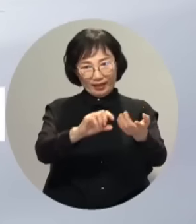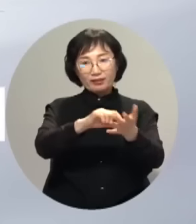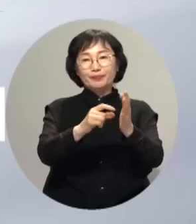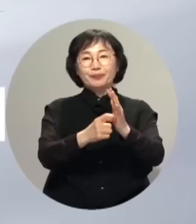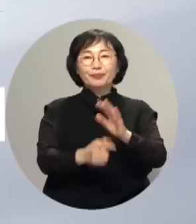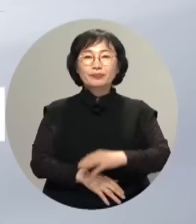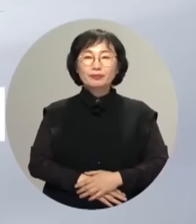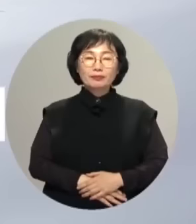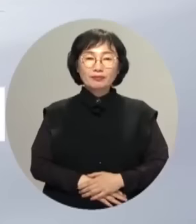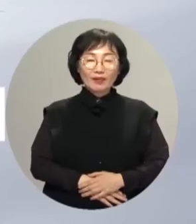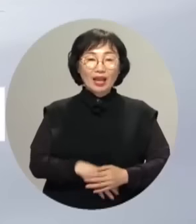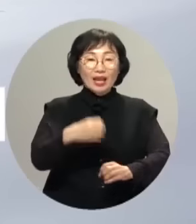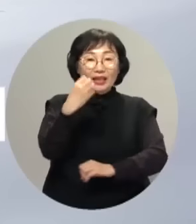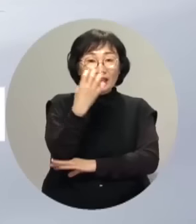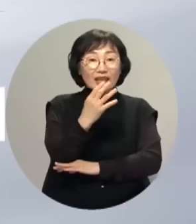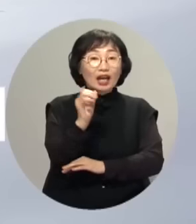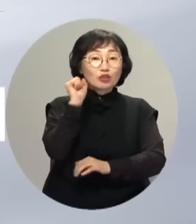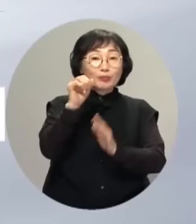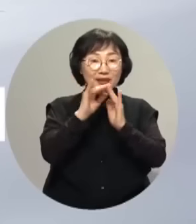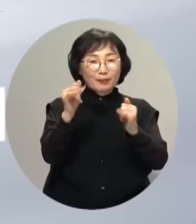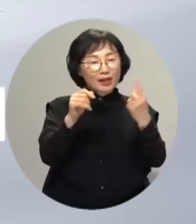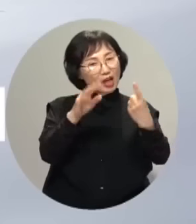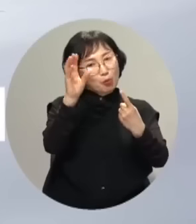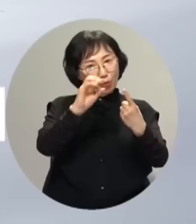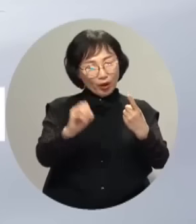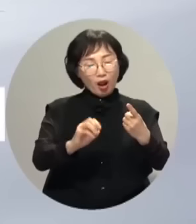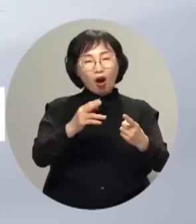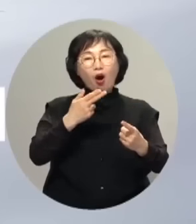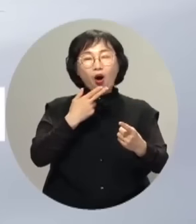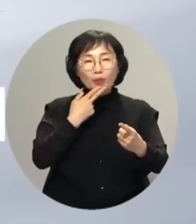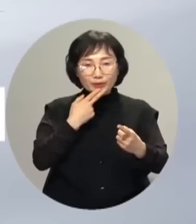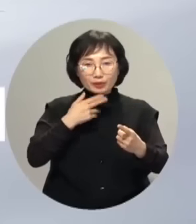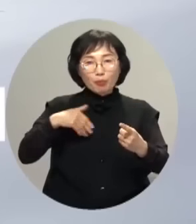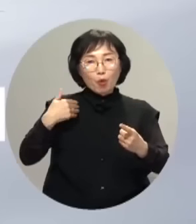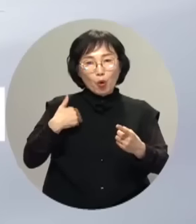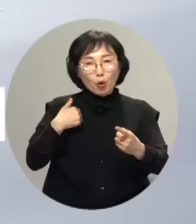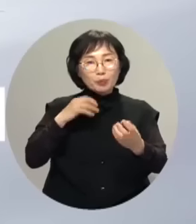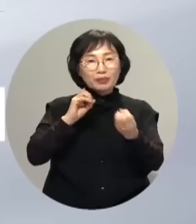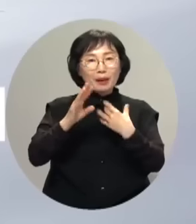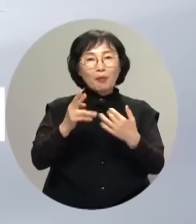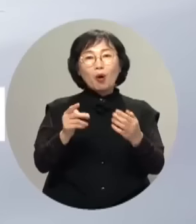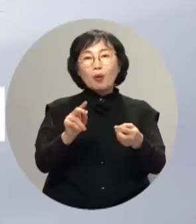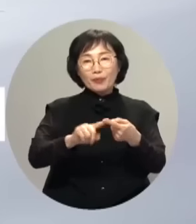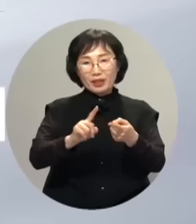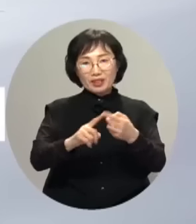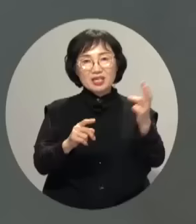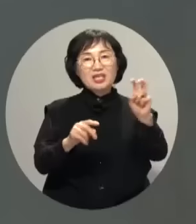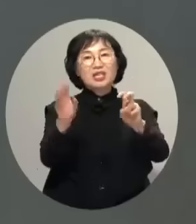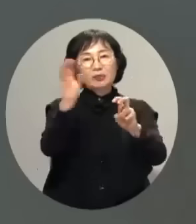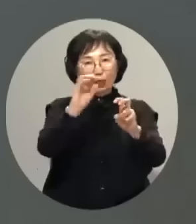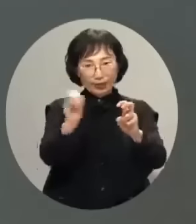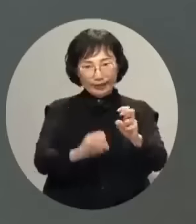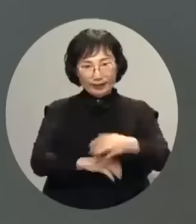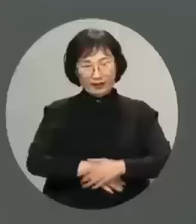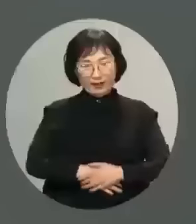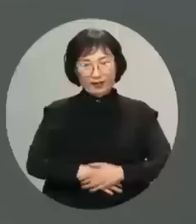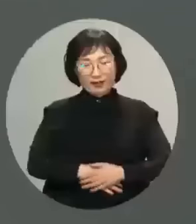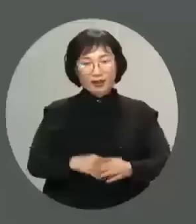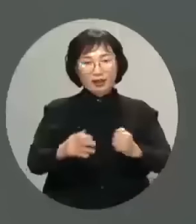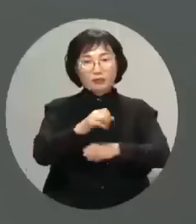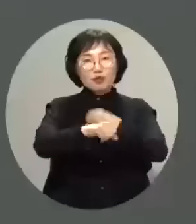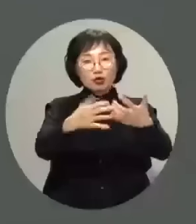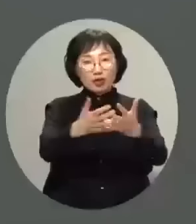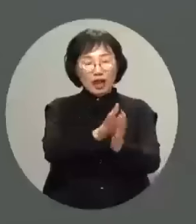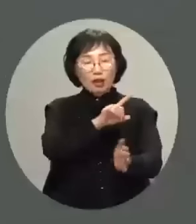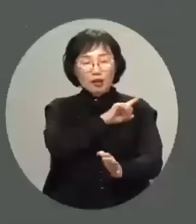기록했습니다 기타 후보는 1% 없음 모름 무응답은 20% 있습니다 민주당 후보 중